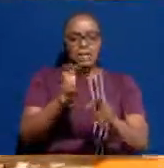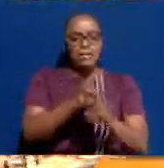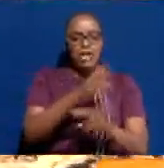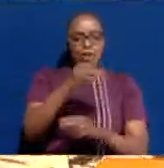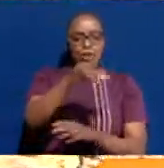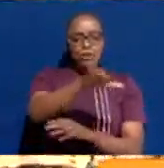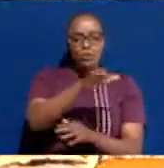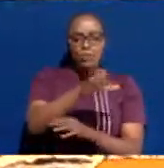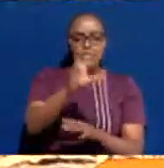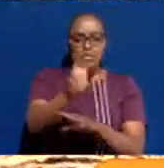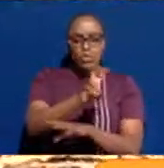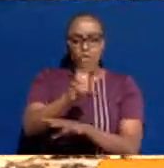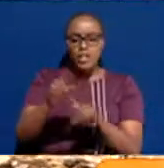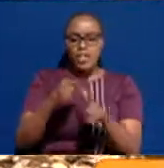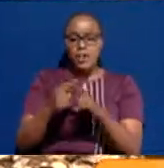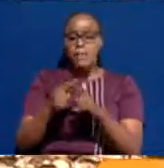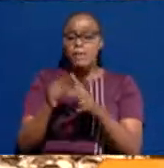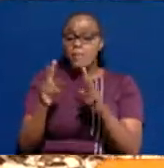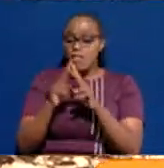site. Nikakuwa